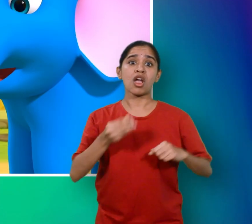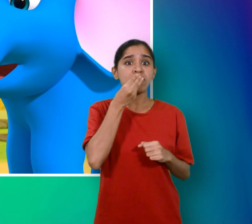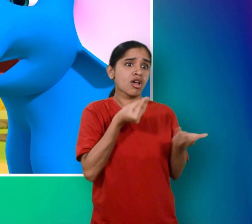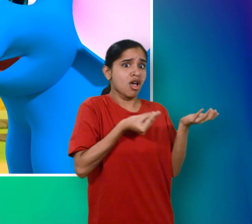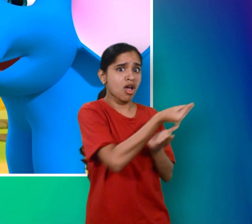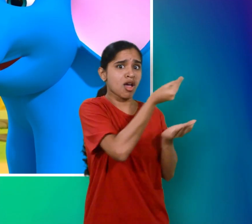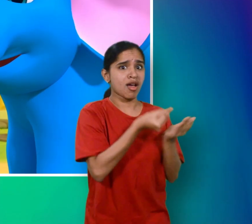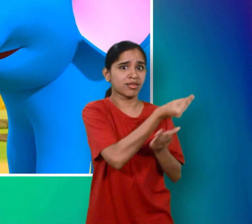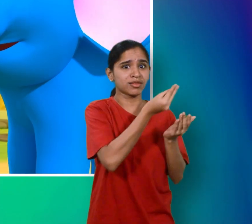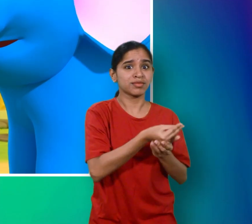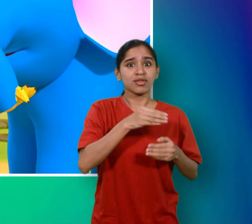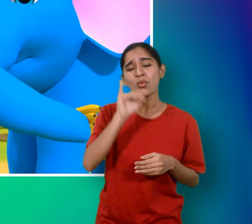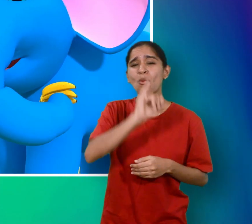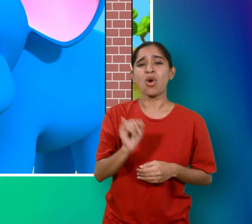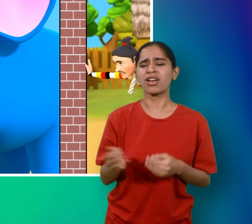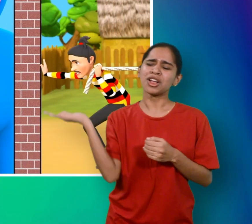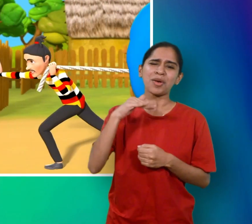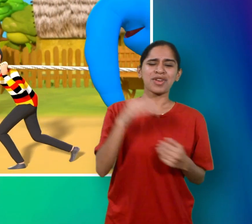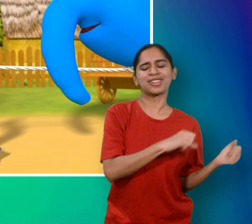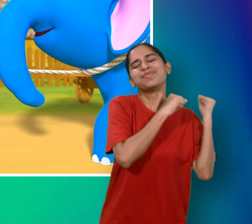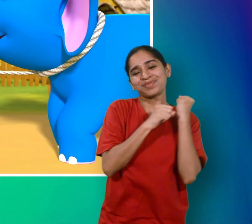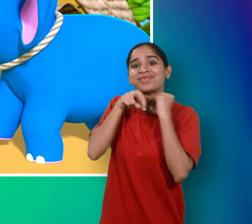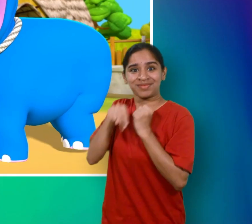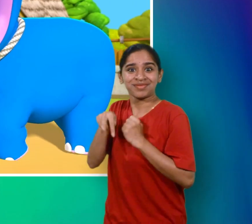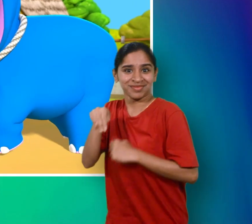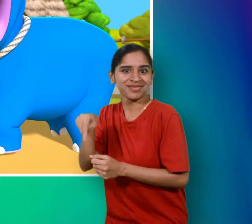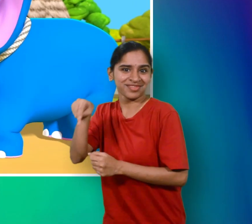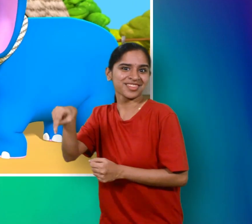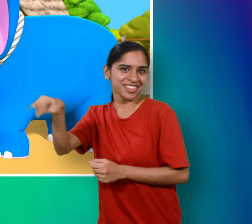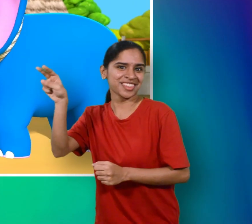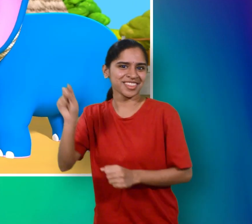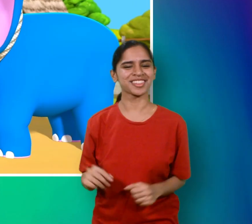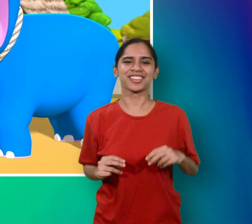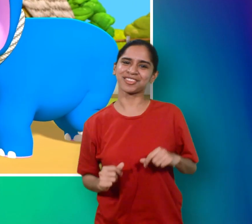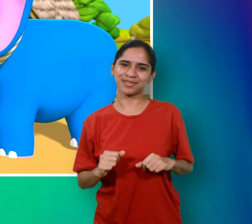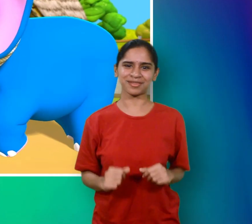मोटू उसको खूब खिलाता, पतलू उसको सैर कराता।